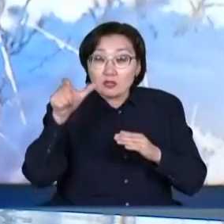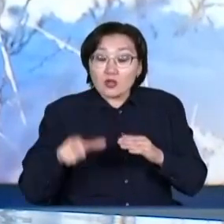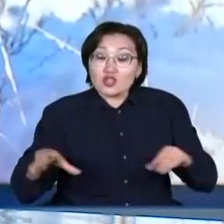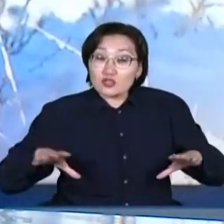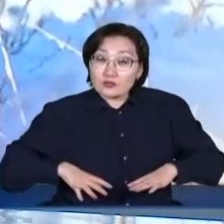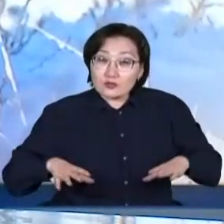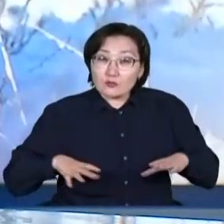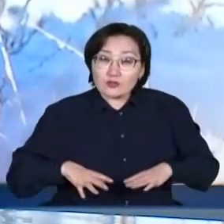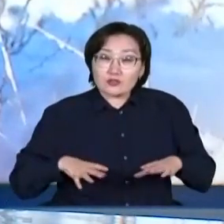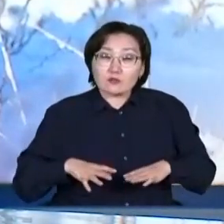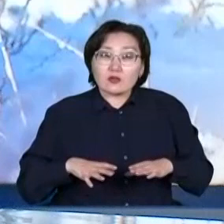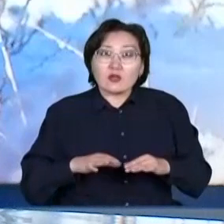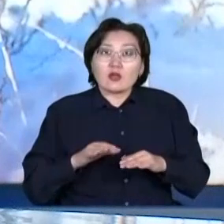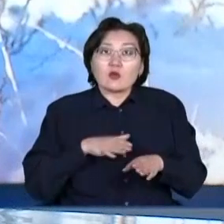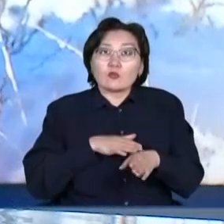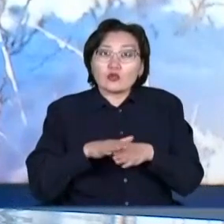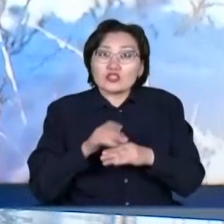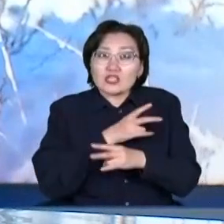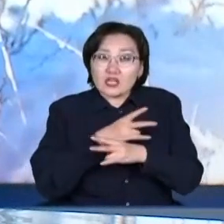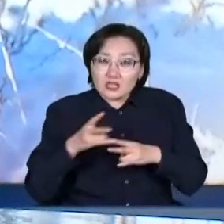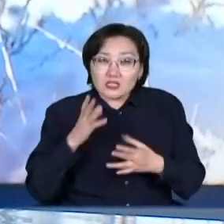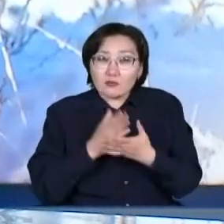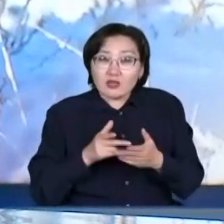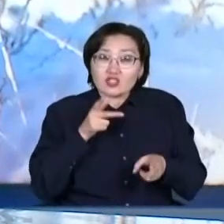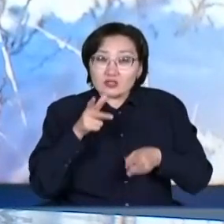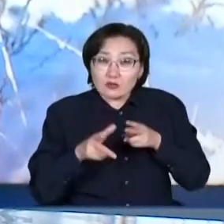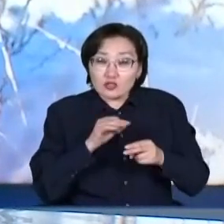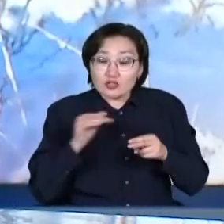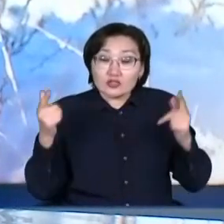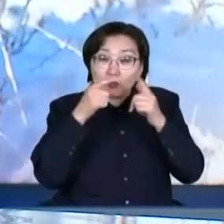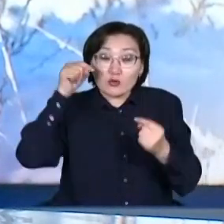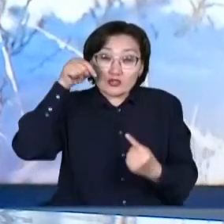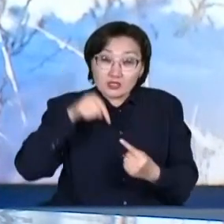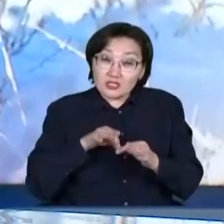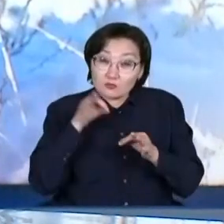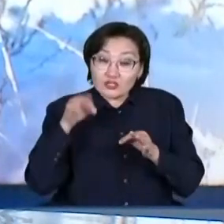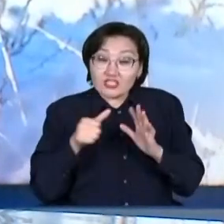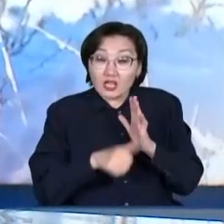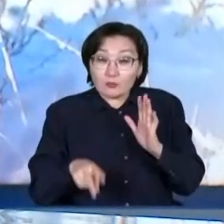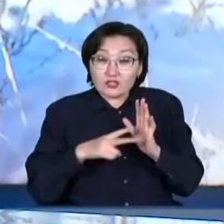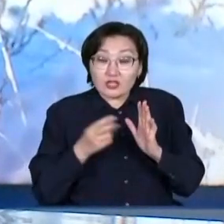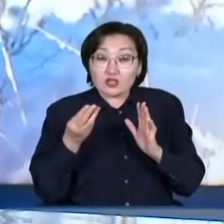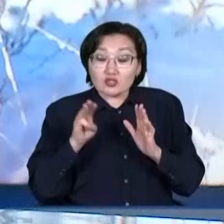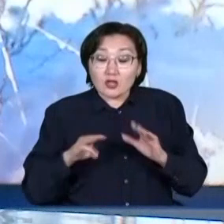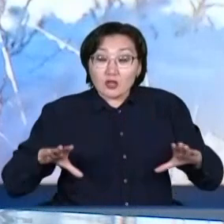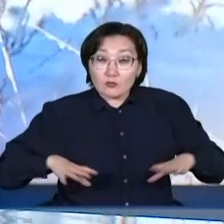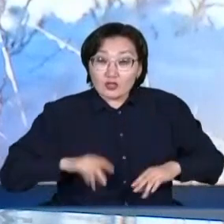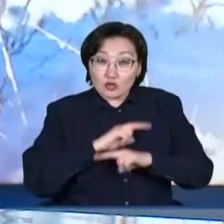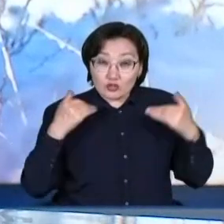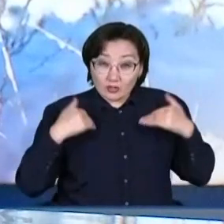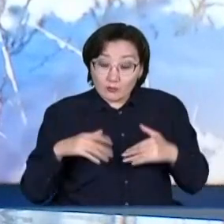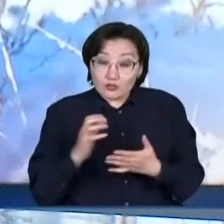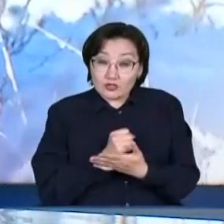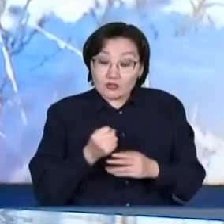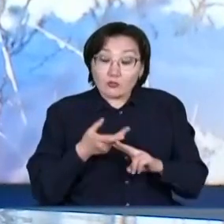төлінің тебіндей алмай қырылып жатқанын айтып шырыл қағады. Ресми дерекке сүйенсек, өңірде 67 бас малдың өлексесі табылған.